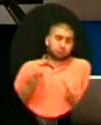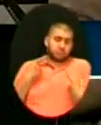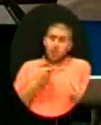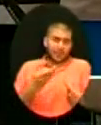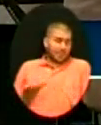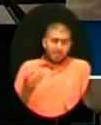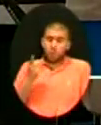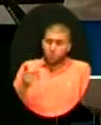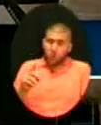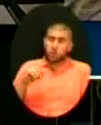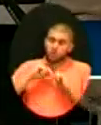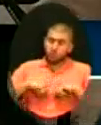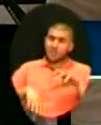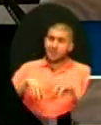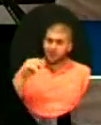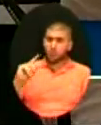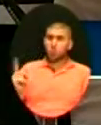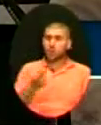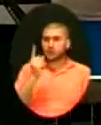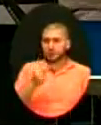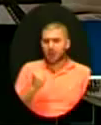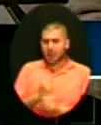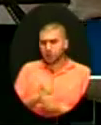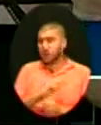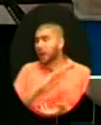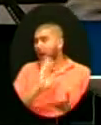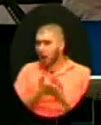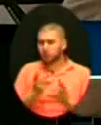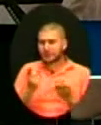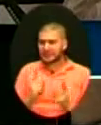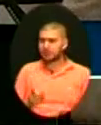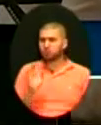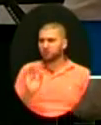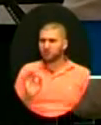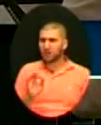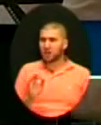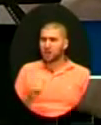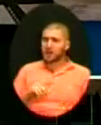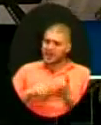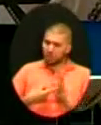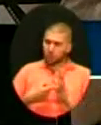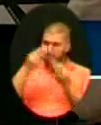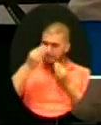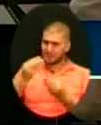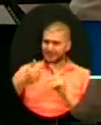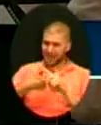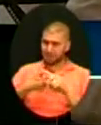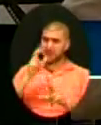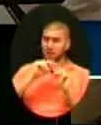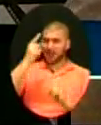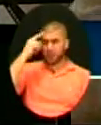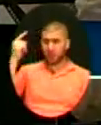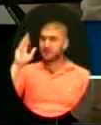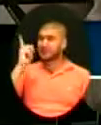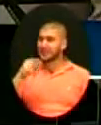מחלוקת. הוא היושב ראש שנבחר, וכולנו צריכים לעשות כל הנדרש כדי לחדד את המסרים, לדבר על אידיאולוגיה, וביחד